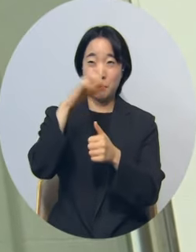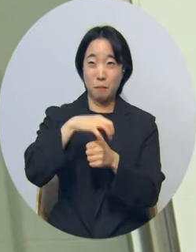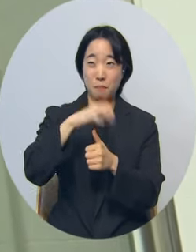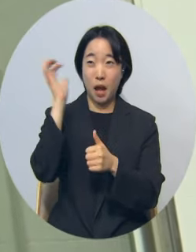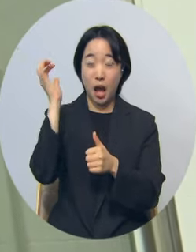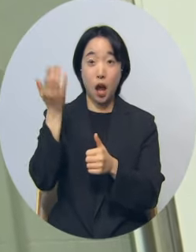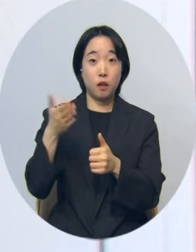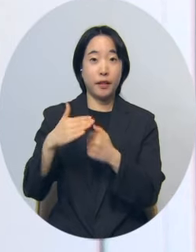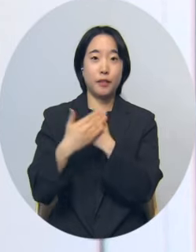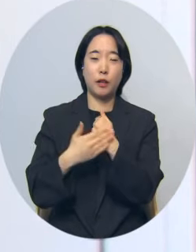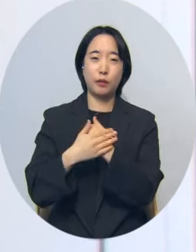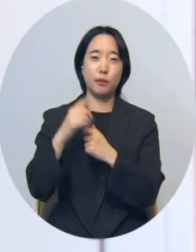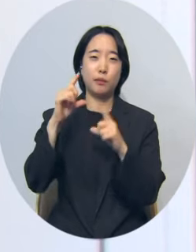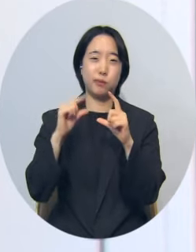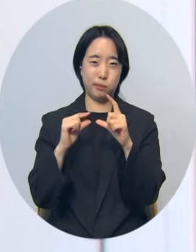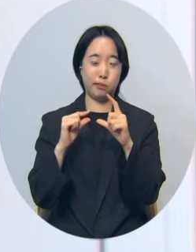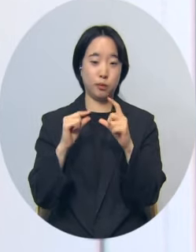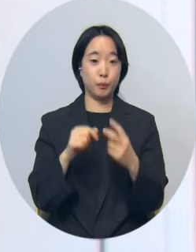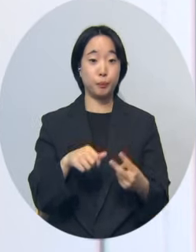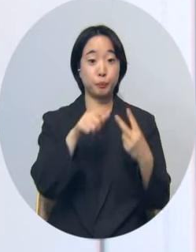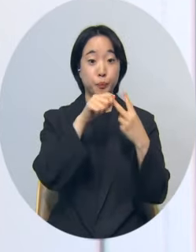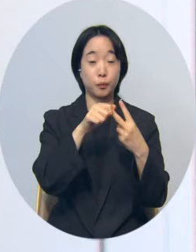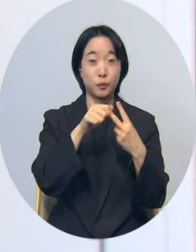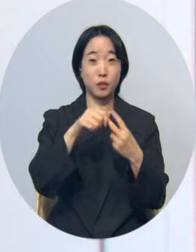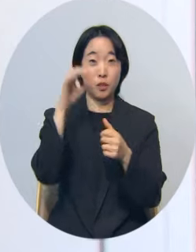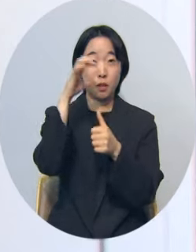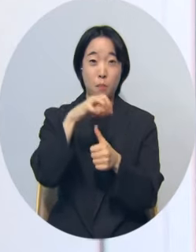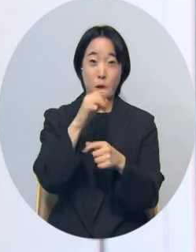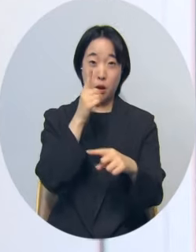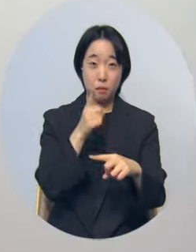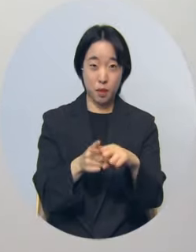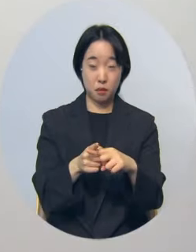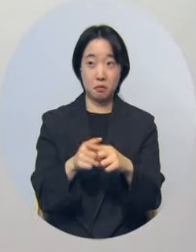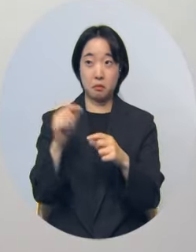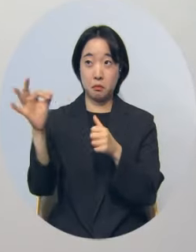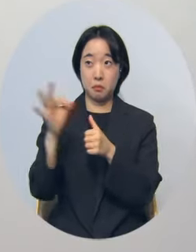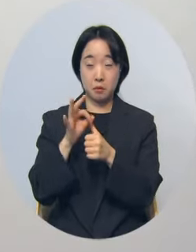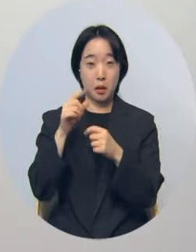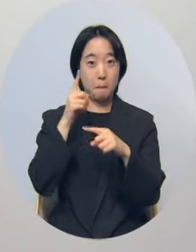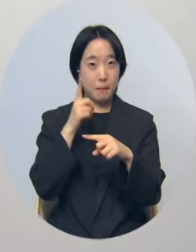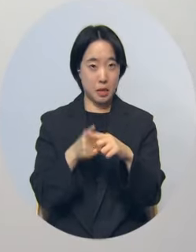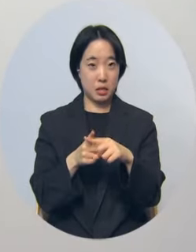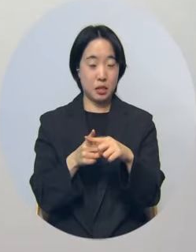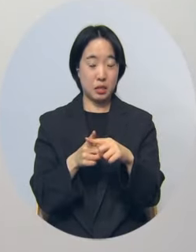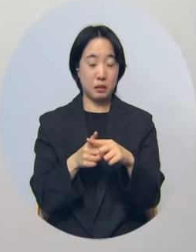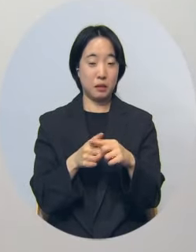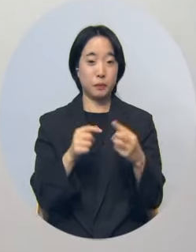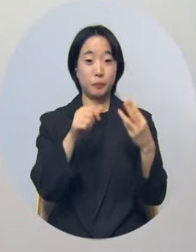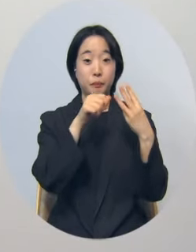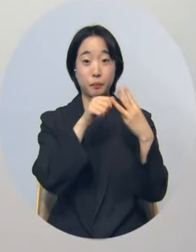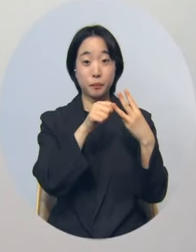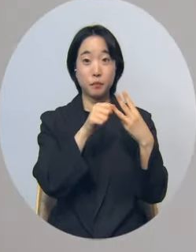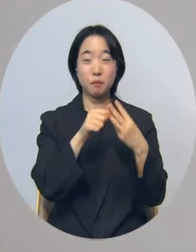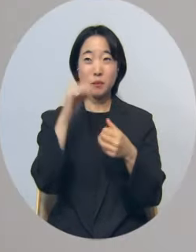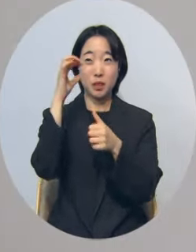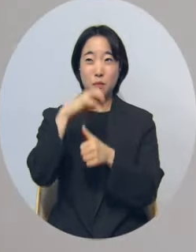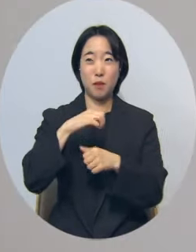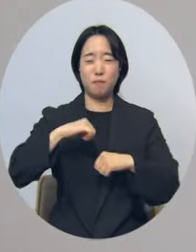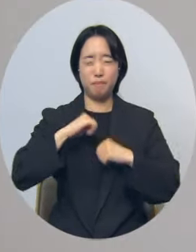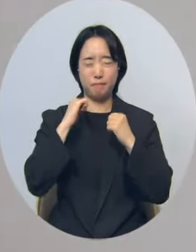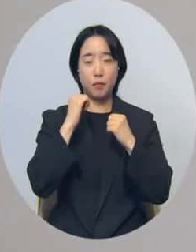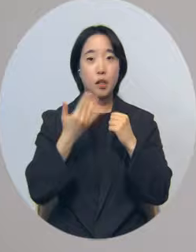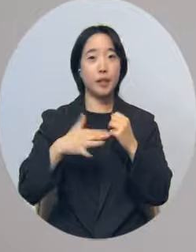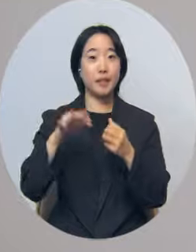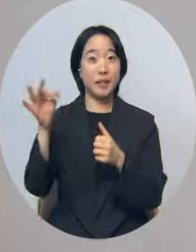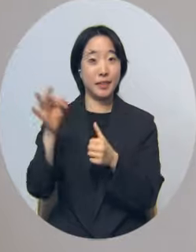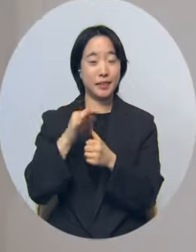일부만 지키면서 규제 완화 혜택도 일부만 받는 준자율형과 공적 의무 규제를 따르는 대신 택지 할인